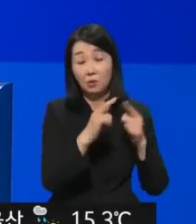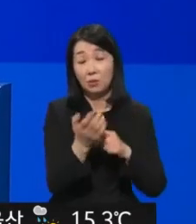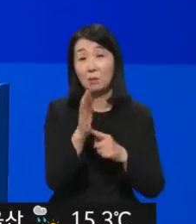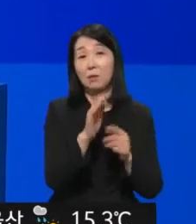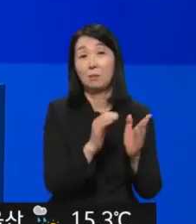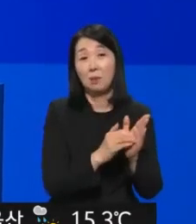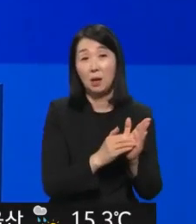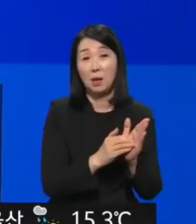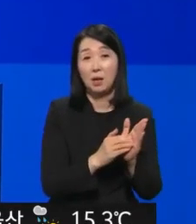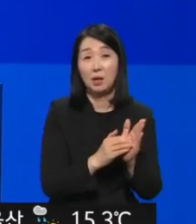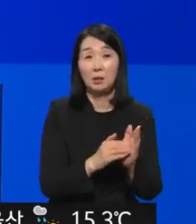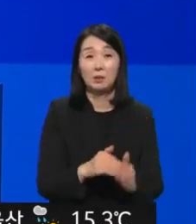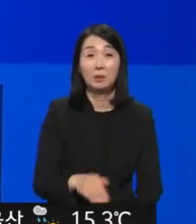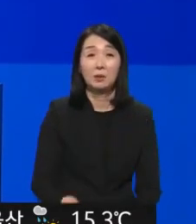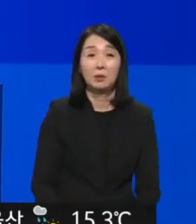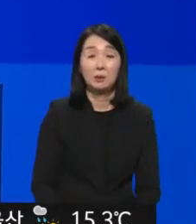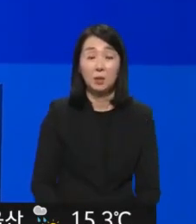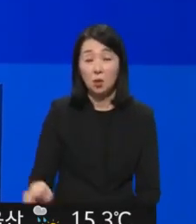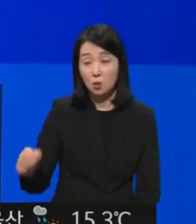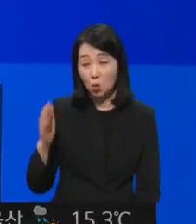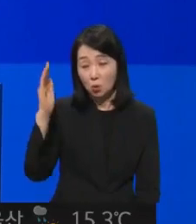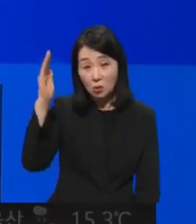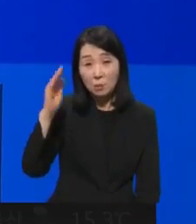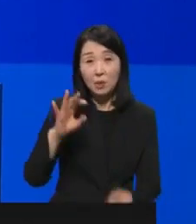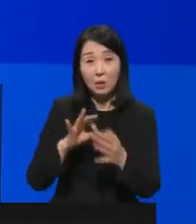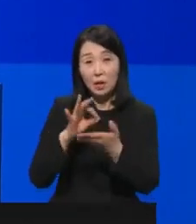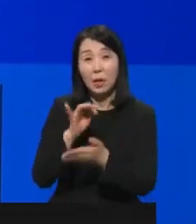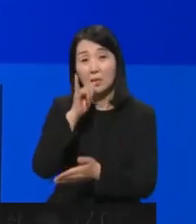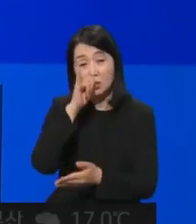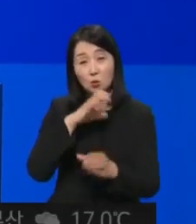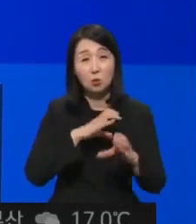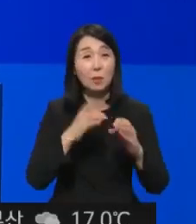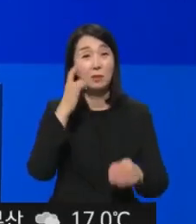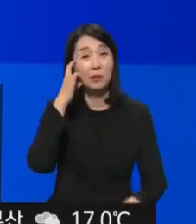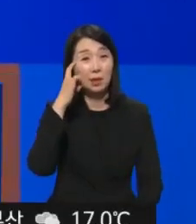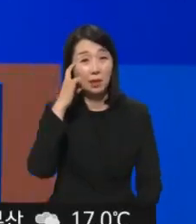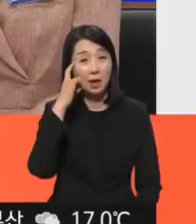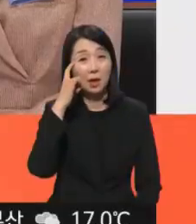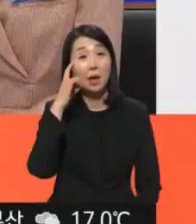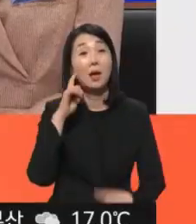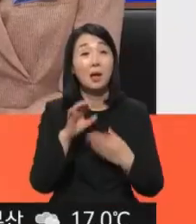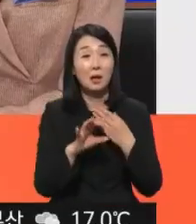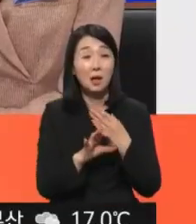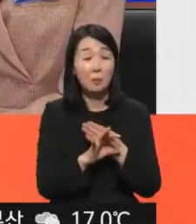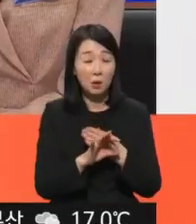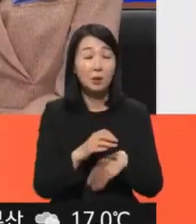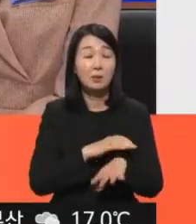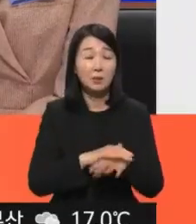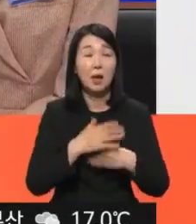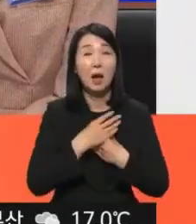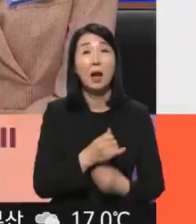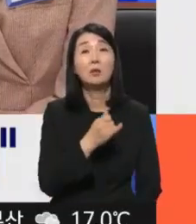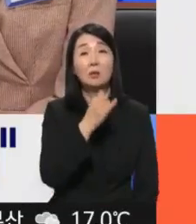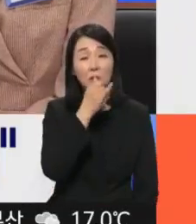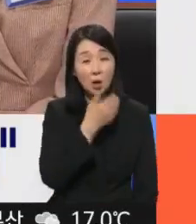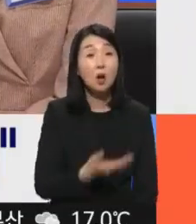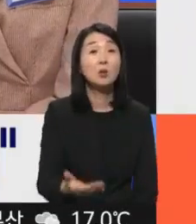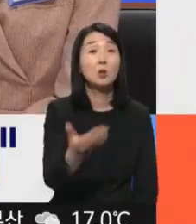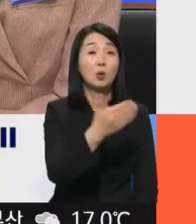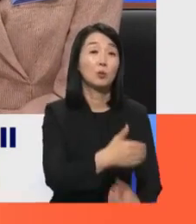대통령실 관계자는 도어 스태핑의 가치 있는 소통 방식이라고 생각한다면 정착될 수 있도록 언론인